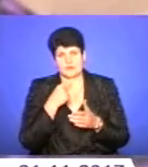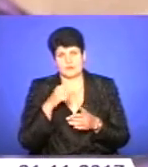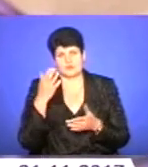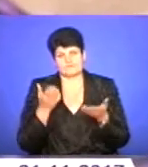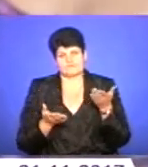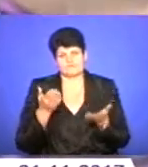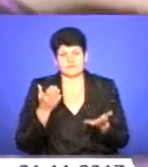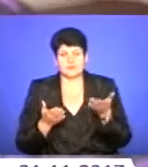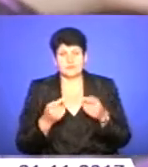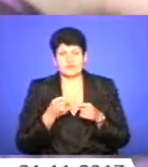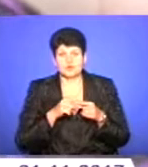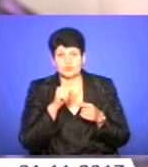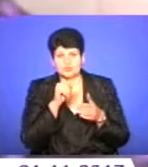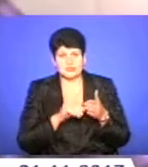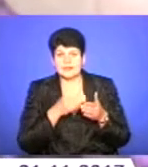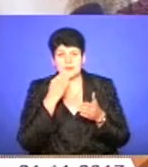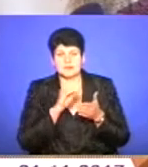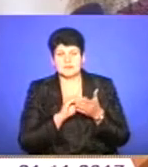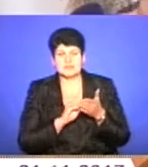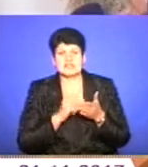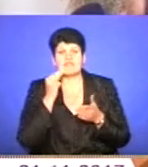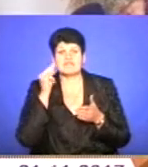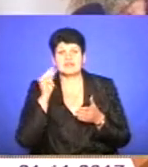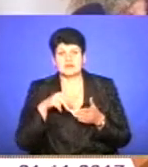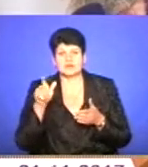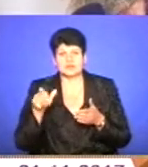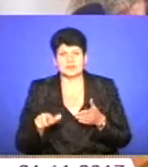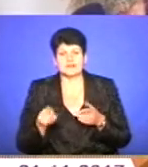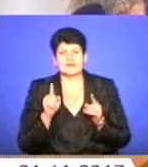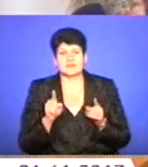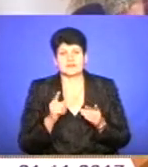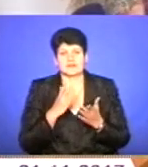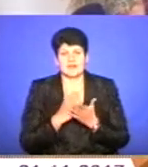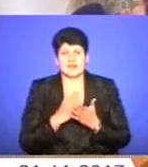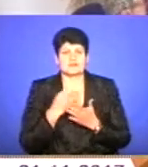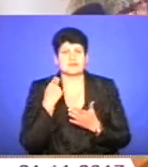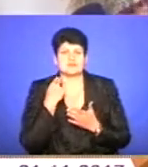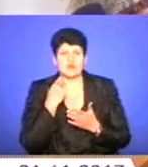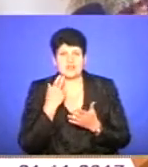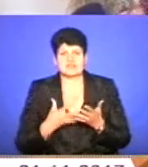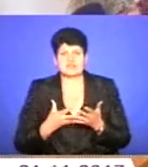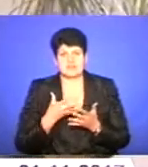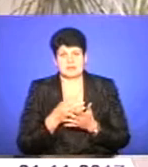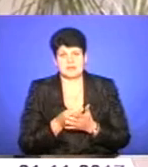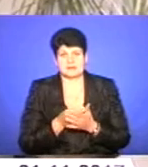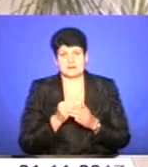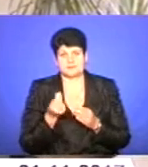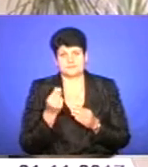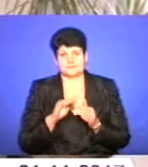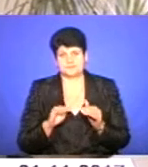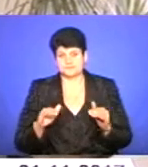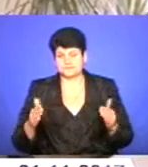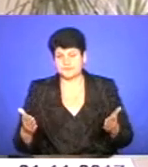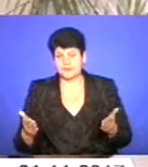Адвокат каже, у цьому пункті не береться до уваги вина особи, а лише наявність заборгованості із виплати аліментів. Христина Брикса